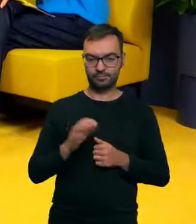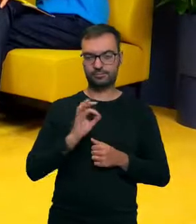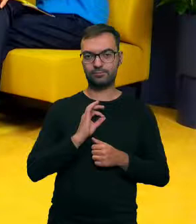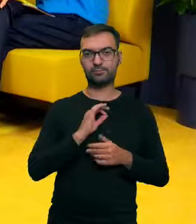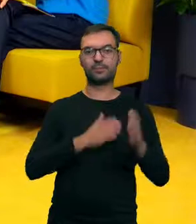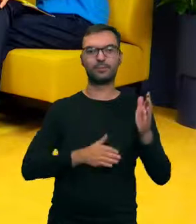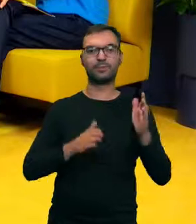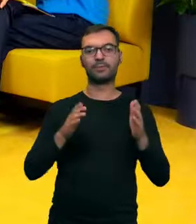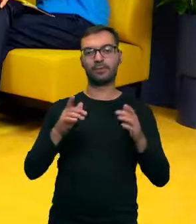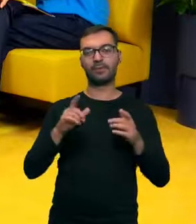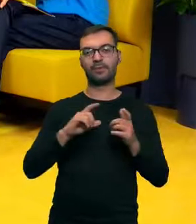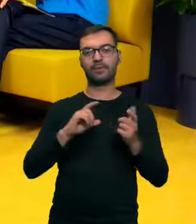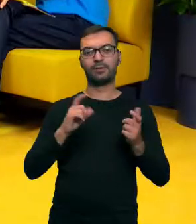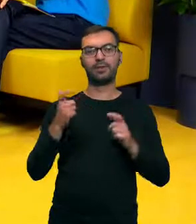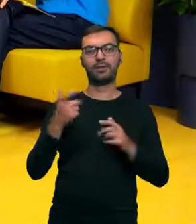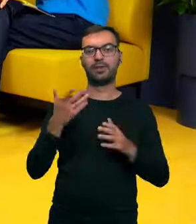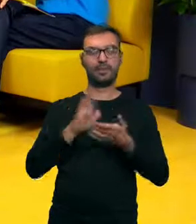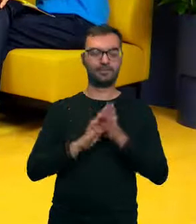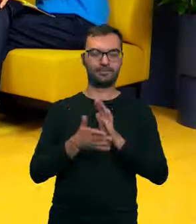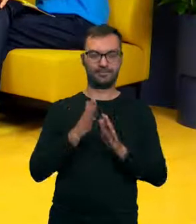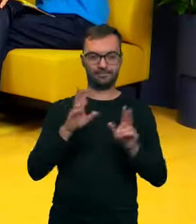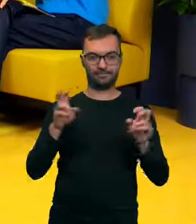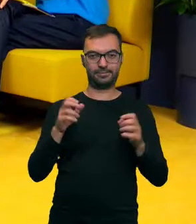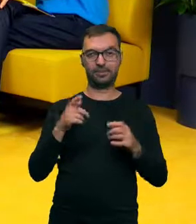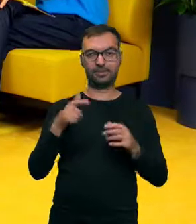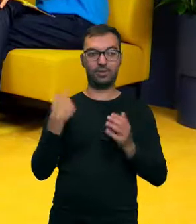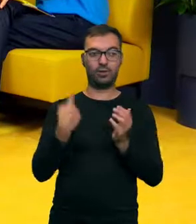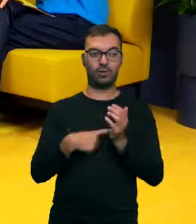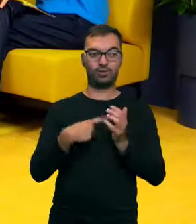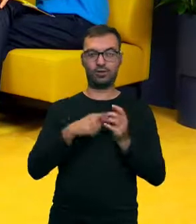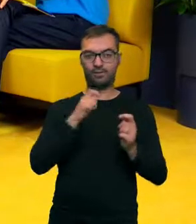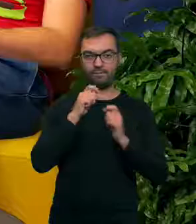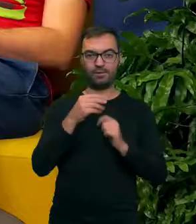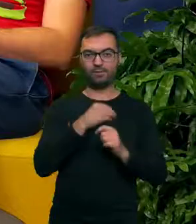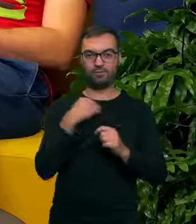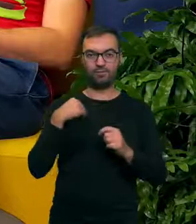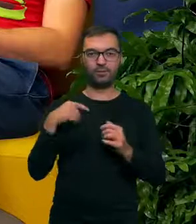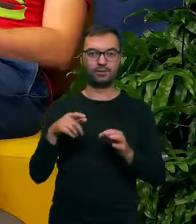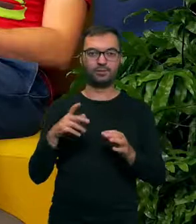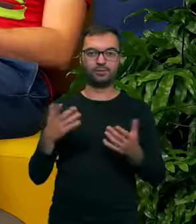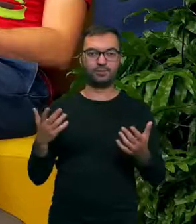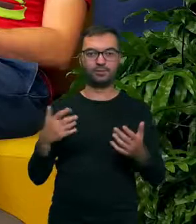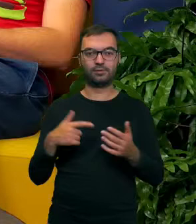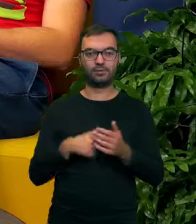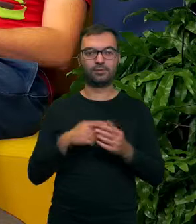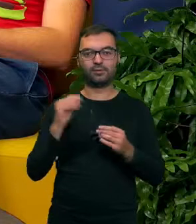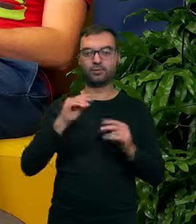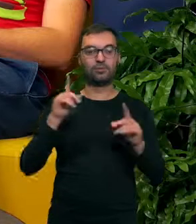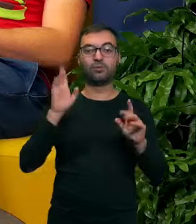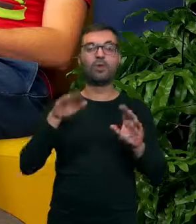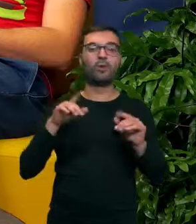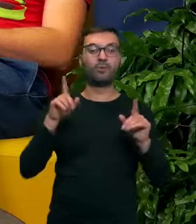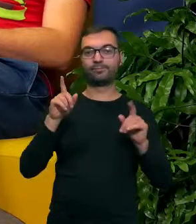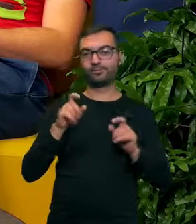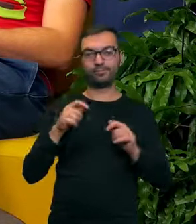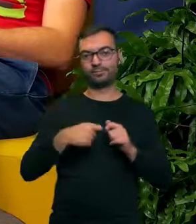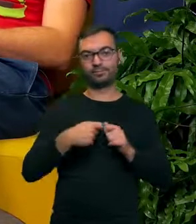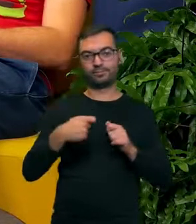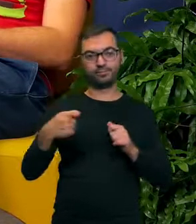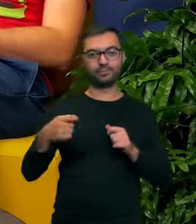moja przygoda, żeby nie było śladów, choć to jest chyba póki co ostatni wywiad w Polsce, no to dopiero się rozkręca,